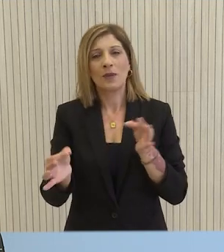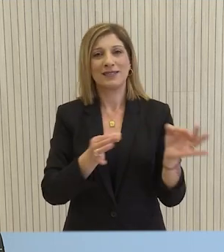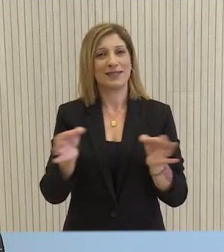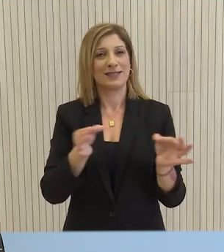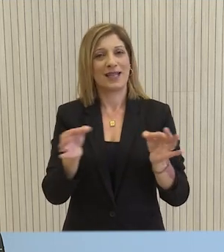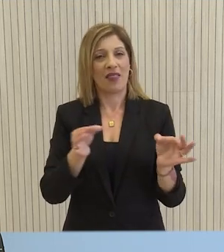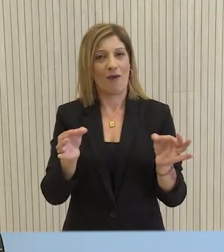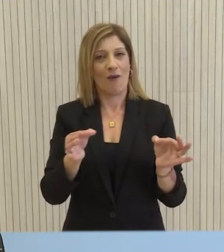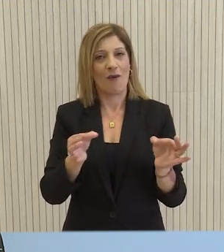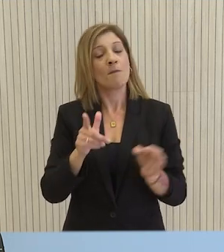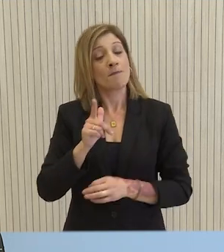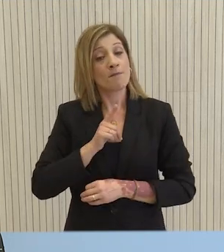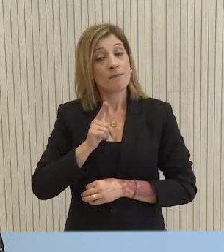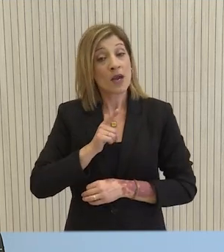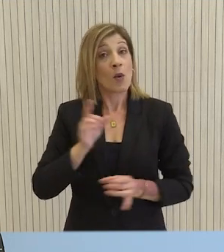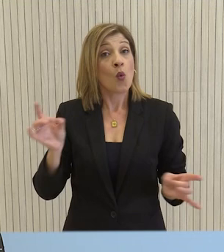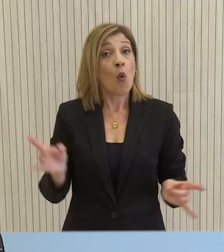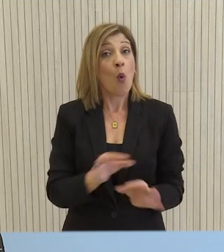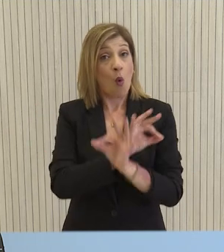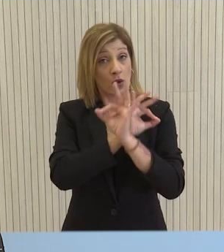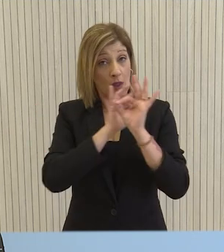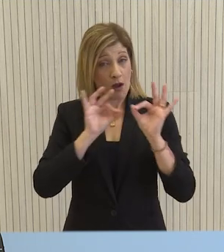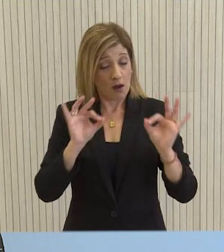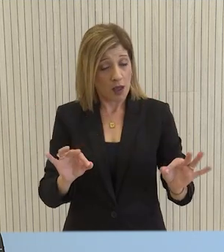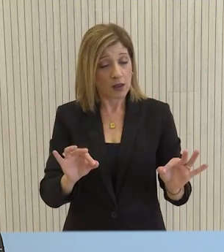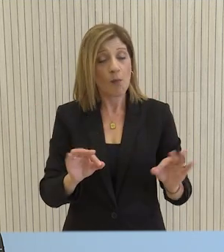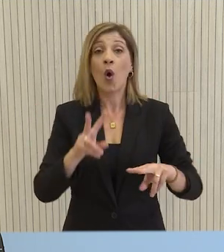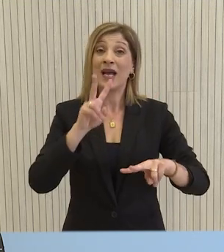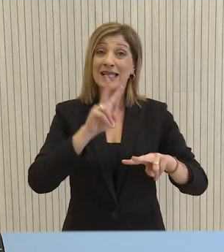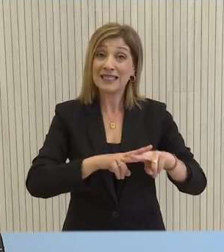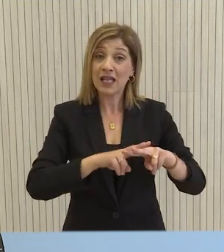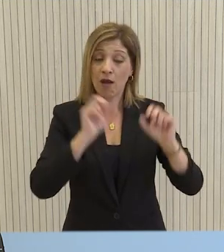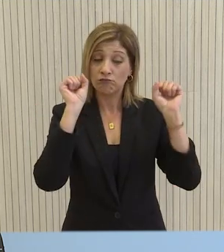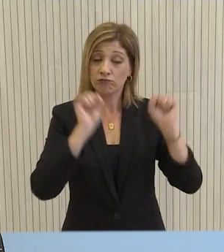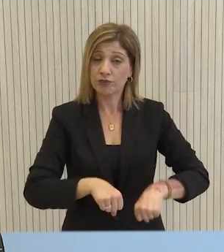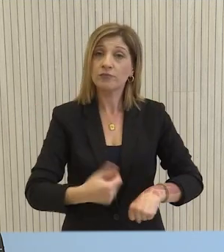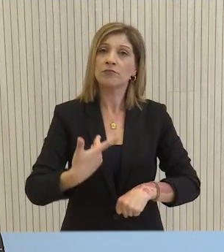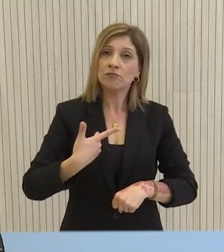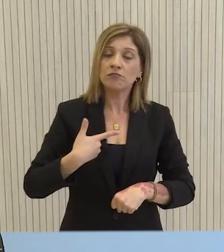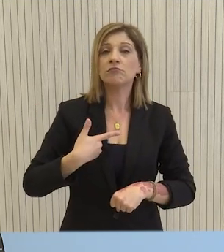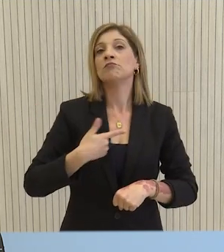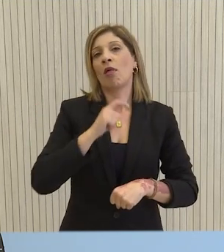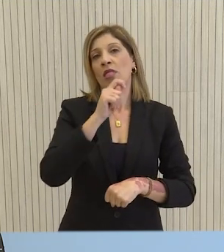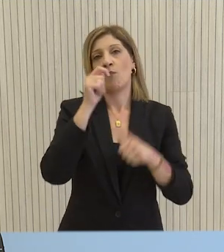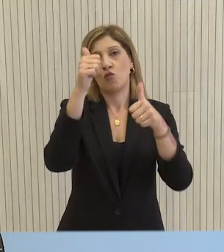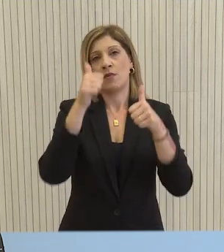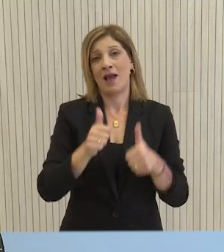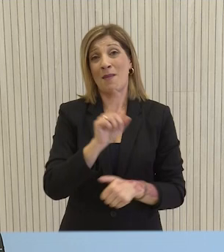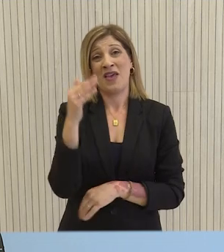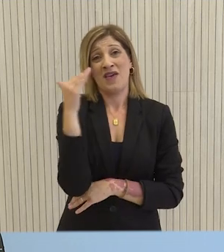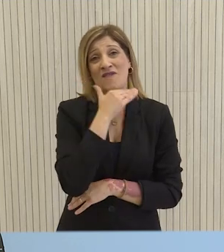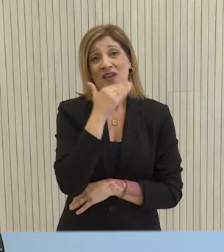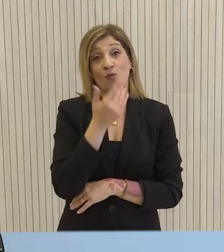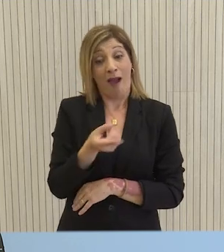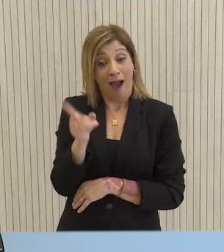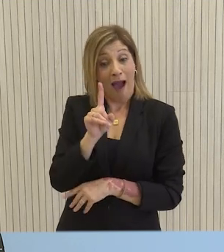τη. Να αναμένουμε όταν επιτρέψουν οι συνθήκες, όταν το ίδιο το Ισραήλ δώσει το πράσινο φως για να μπορέσει να τεθεί σε εφαρμογή η πρωτοβουλία. Ας μην προτρέχουμε, να δούμε